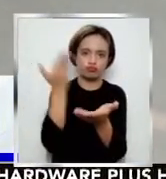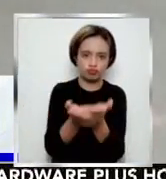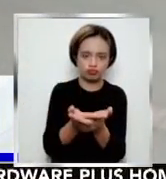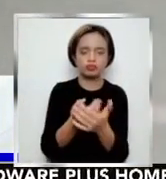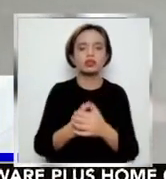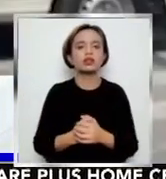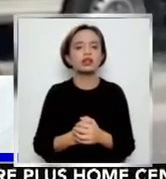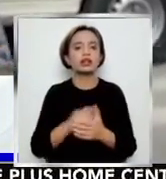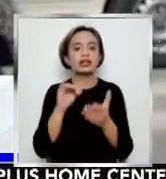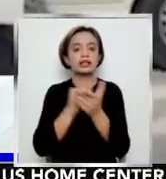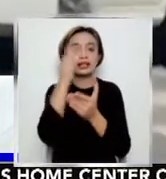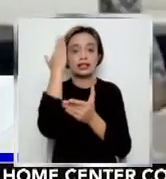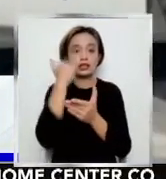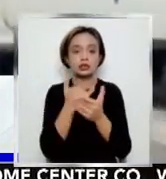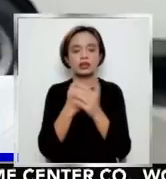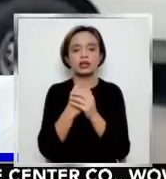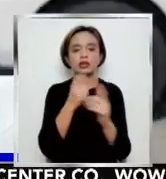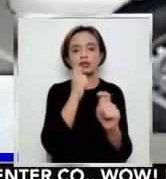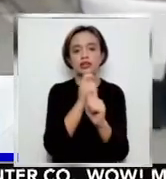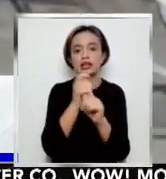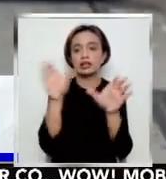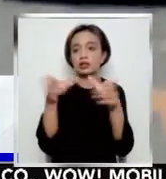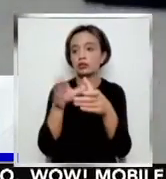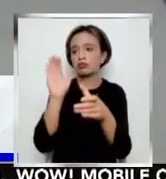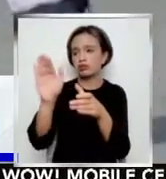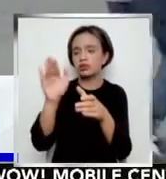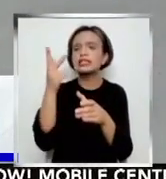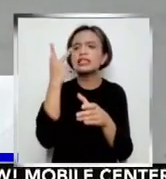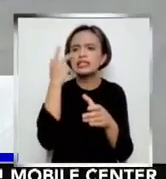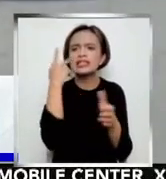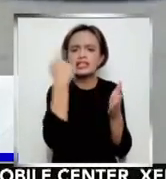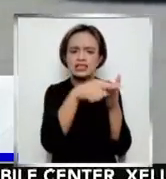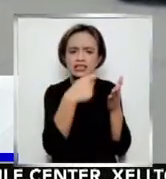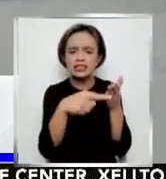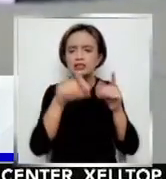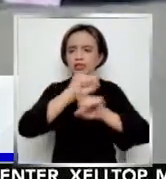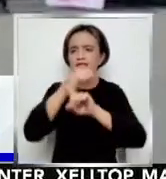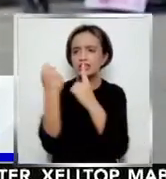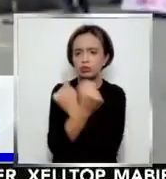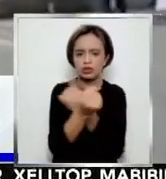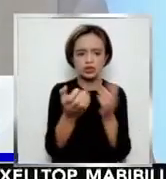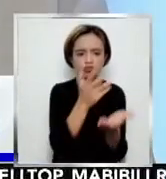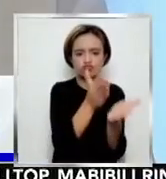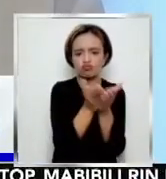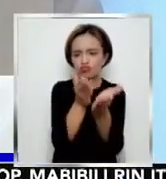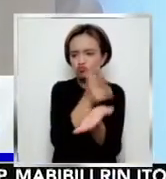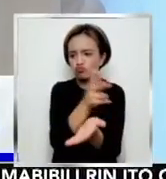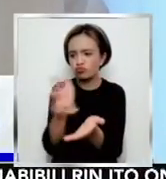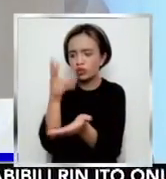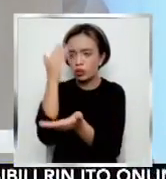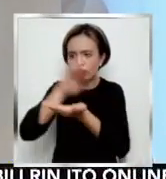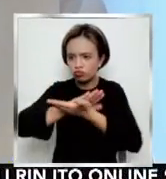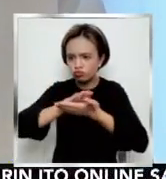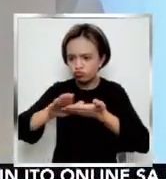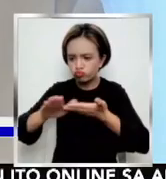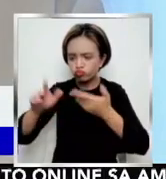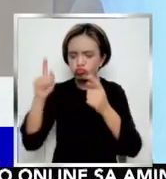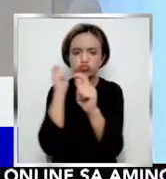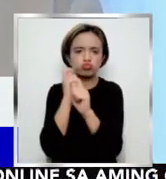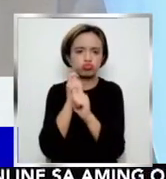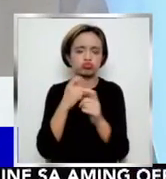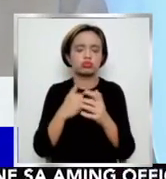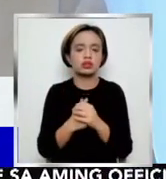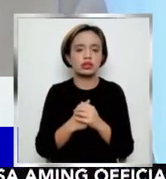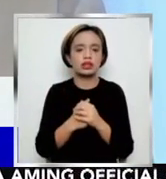nananawagan ng mga trucking groups sa kinauukulan na tignan na ang sitwasyon sa port para maayos ang mga biyahe ng mga truck. Hindi lang yung isipin namin